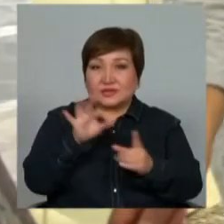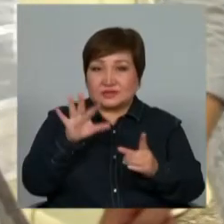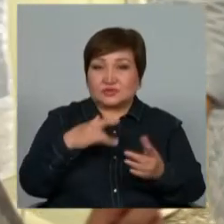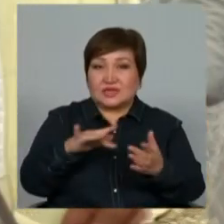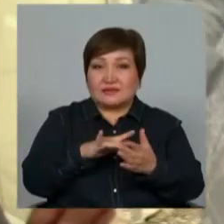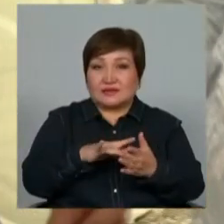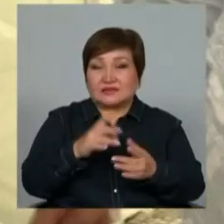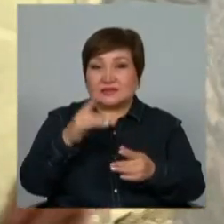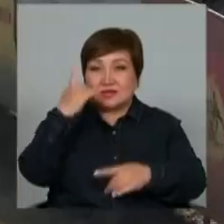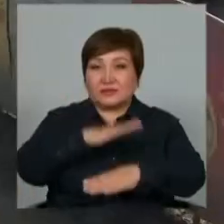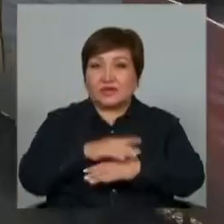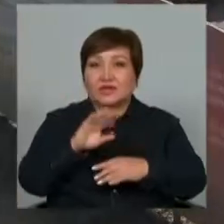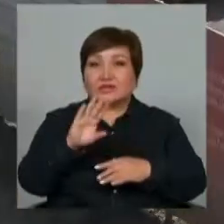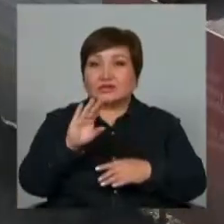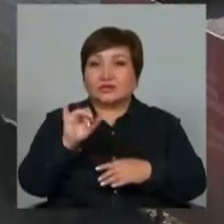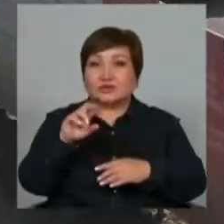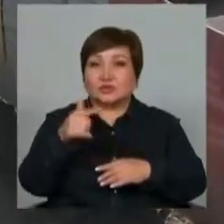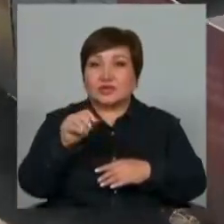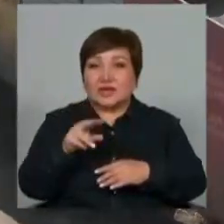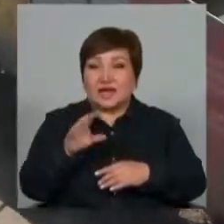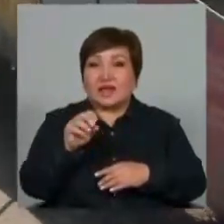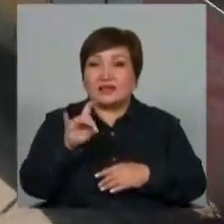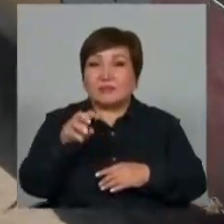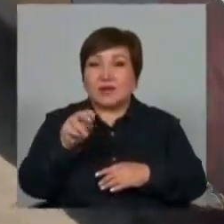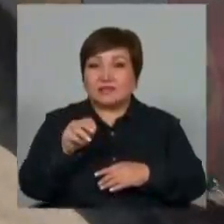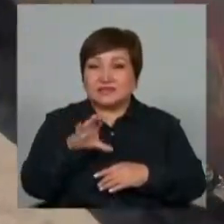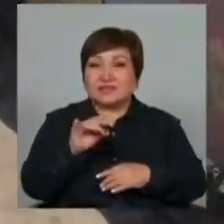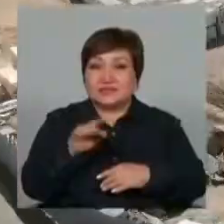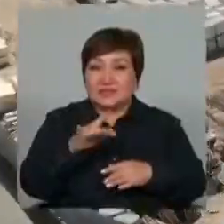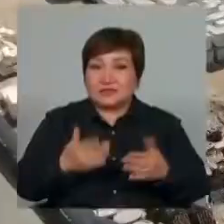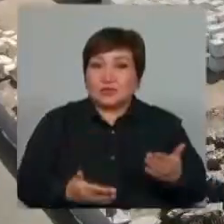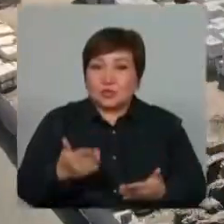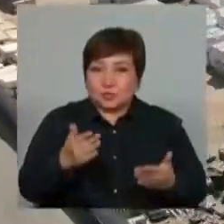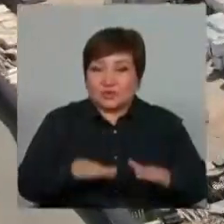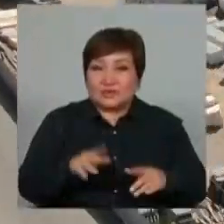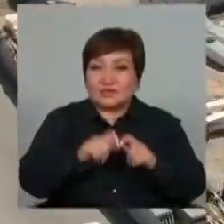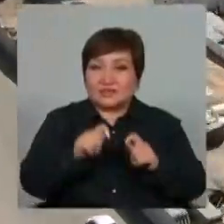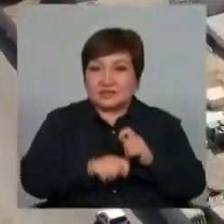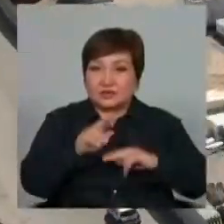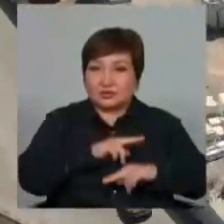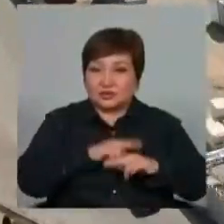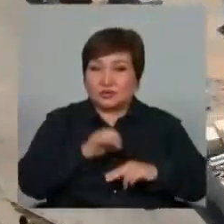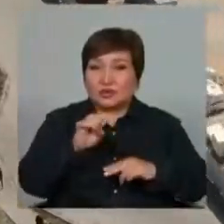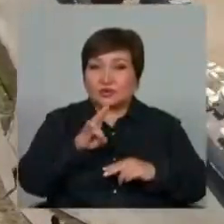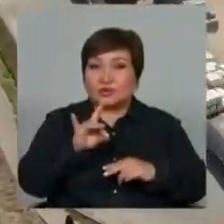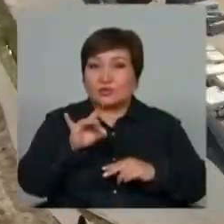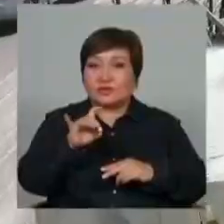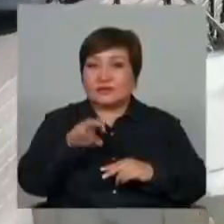Шұғыл Ашағын ауданындағы Алма Сити тұрғын үй кешенінің құрылыс барысын тексерді. Нұрлы жер мемлекеттік бағдарламасы аясында